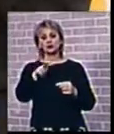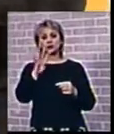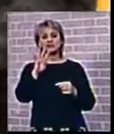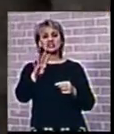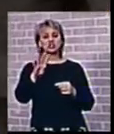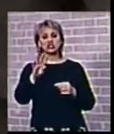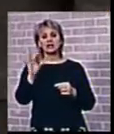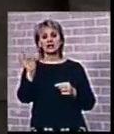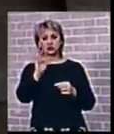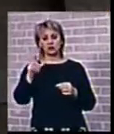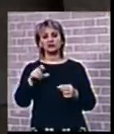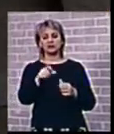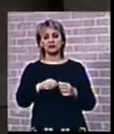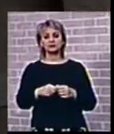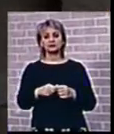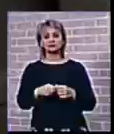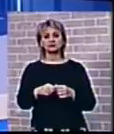Дон-24, Ростов-на-Дону.